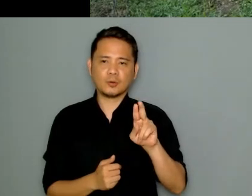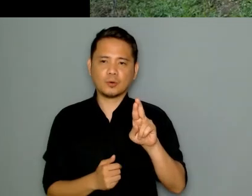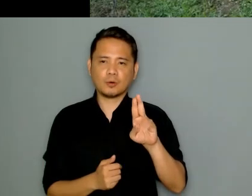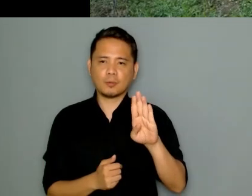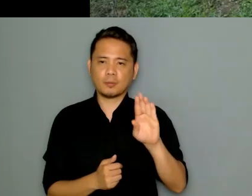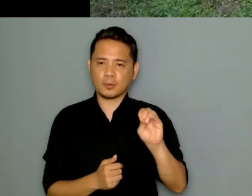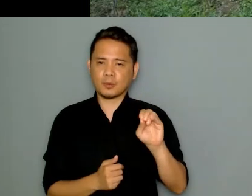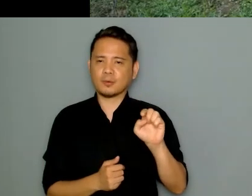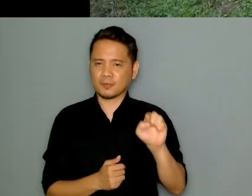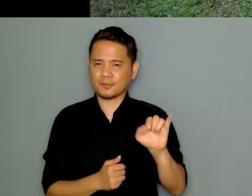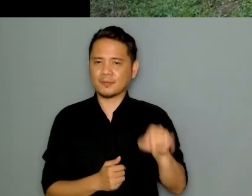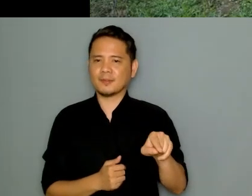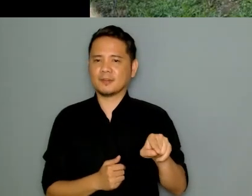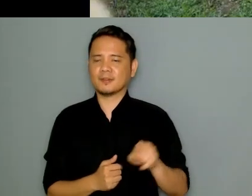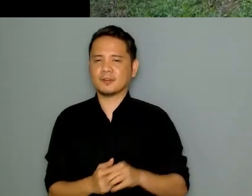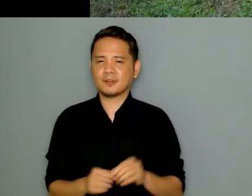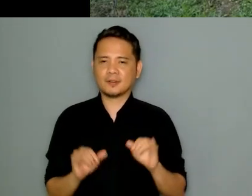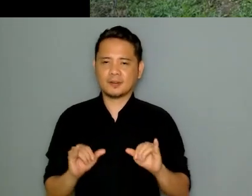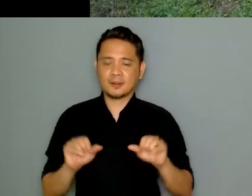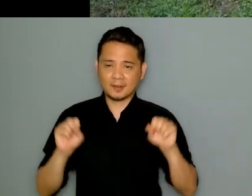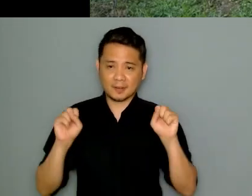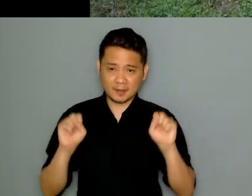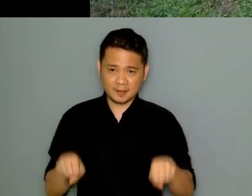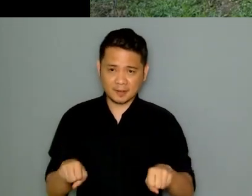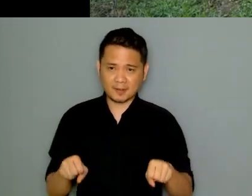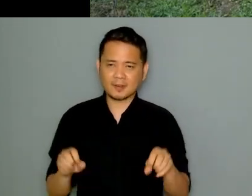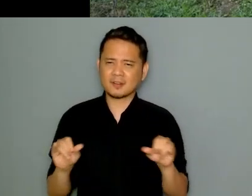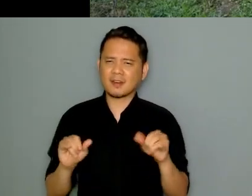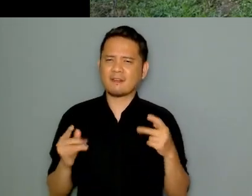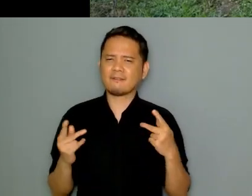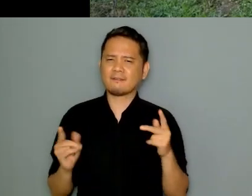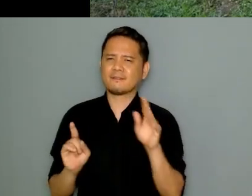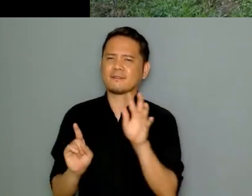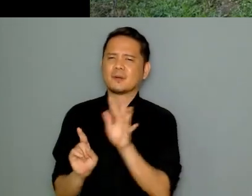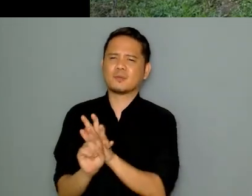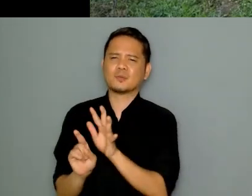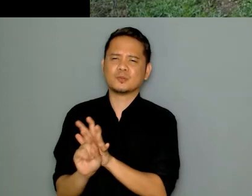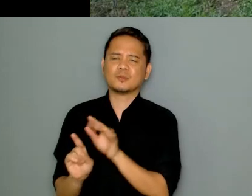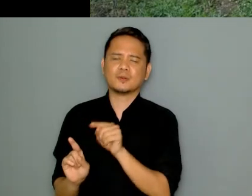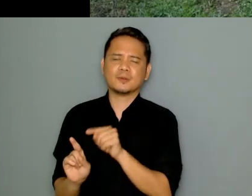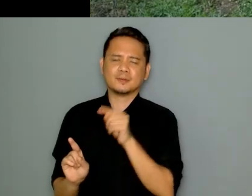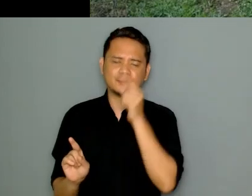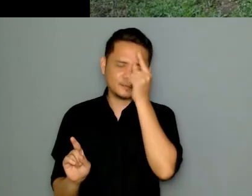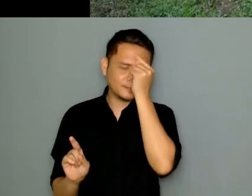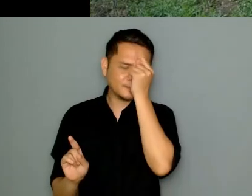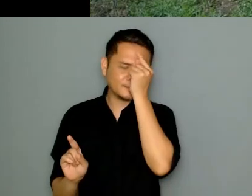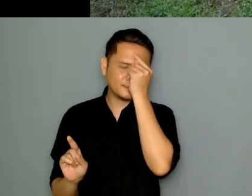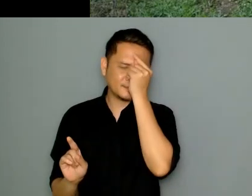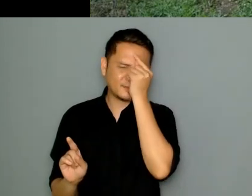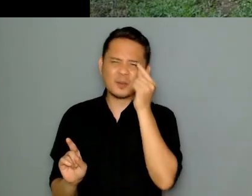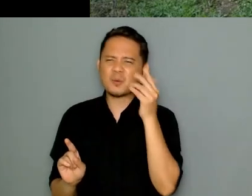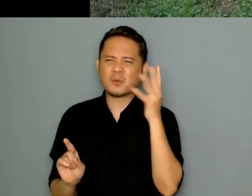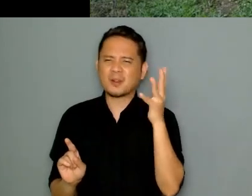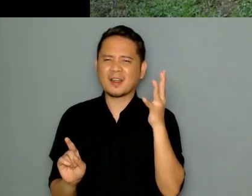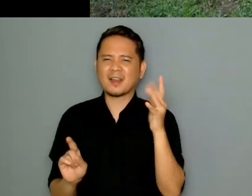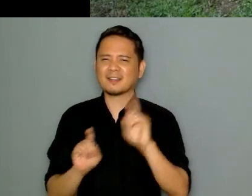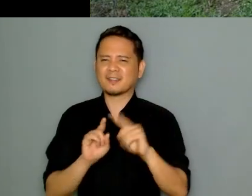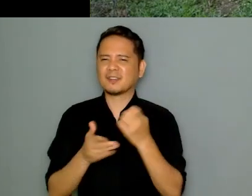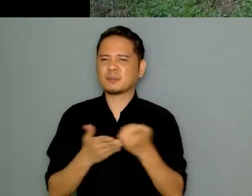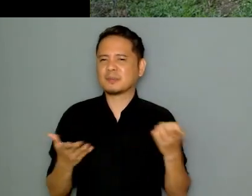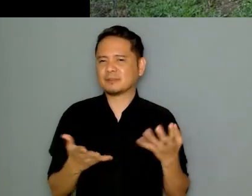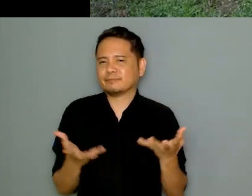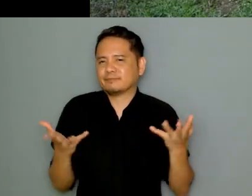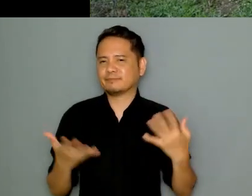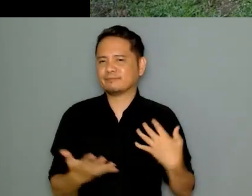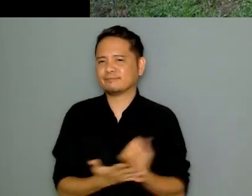turbo pwede siya. At saka meron na rin ngayon ng mga nauuso na ano pa yung isang yon, wala kasi ako ng mga gamit na yun